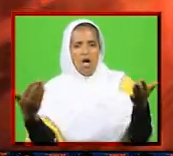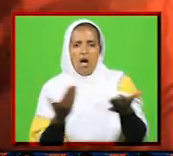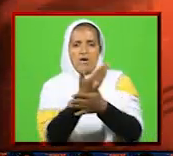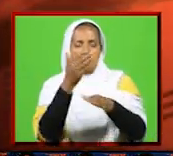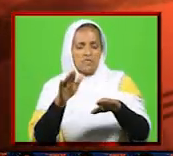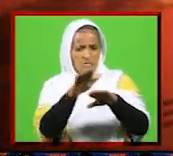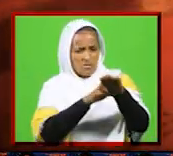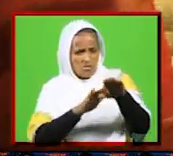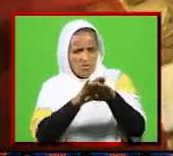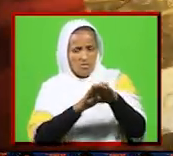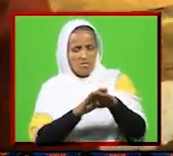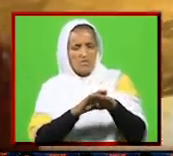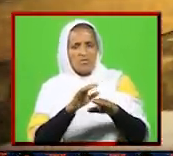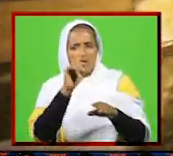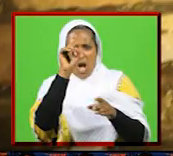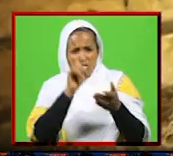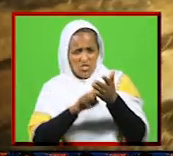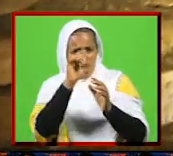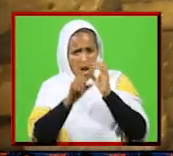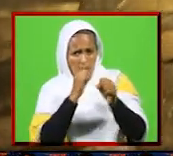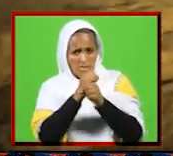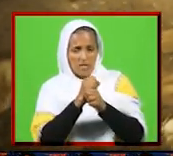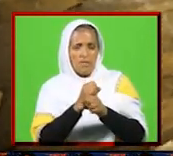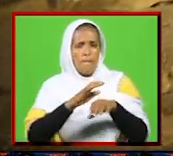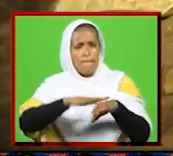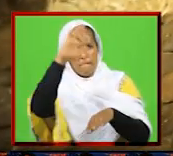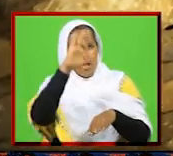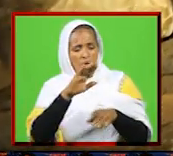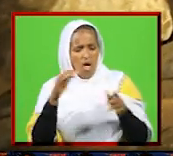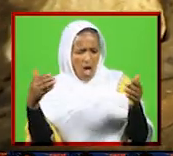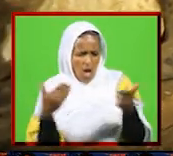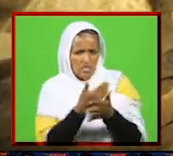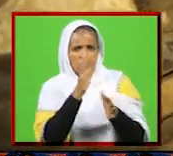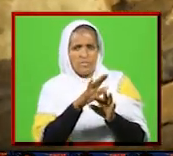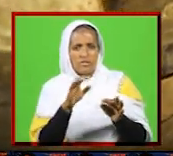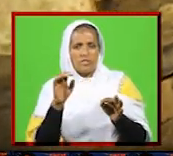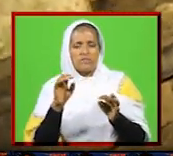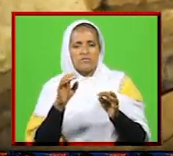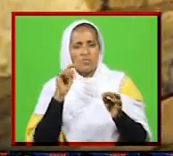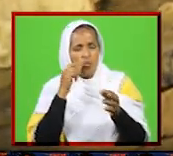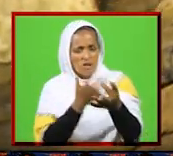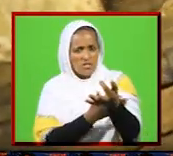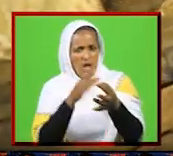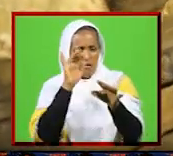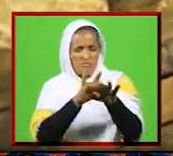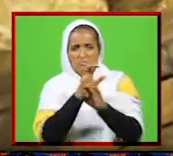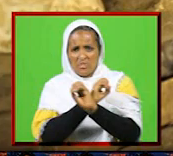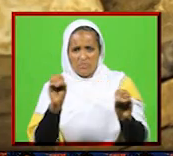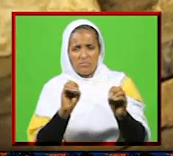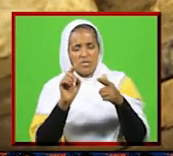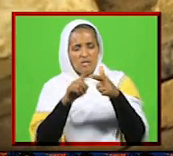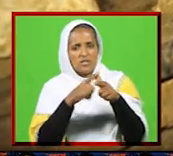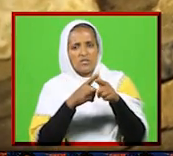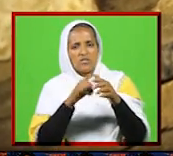በጣም እንግዲህ አዲስ የተለወሰ ጭቃ ነው መስል ከሻመቶ ላይ ነው ሳሩ እንኳን እንትን አላለም ሳሩ እንኳን ምንም እንትን አላለም